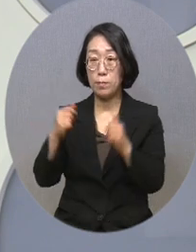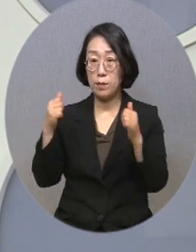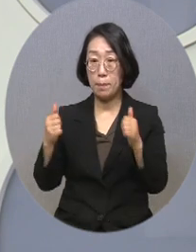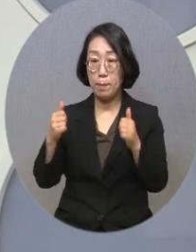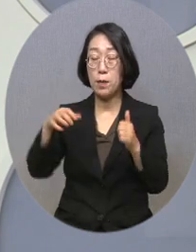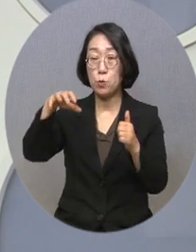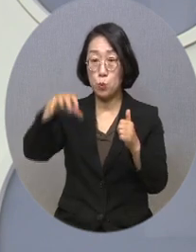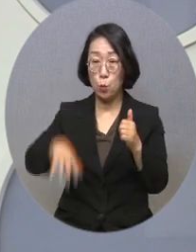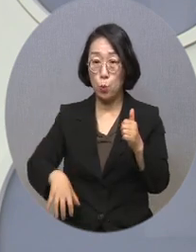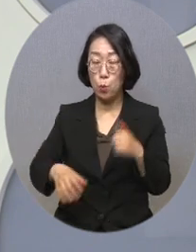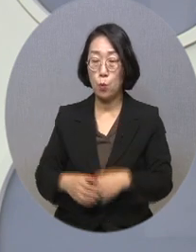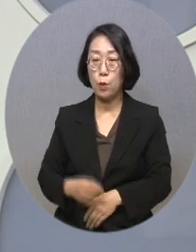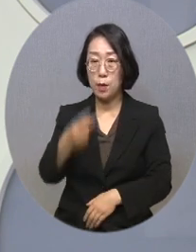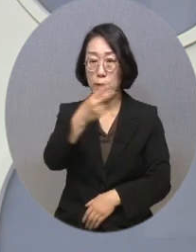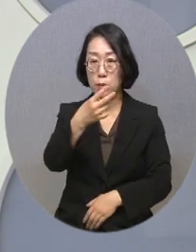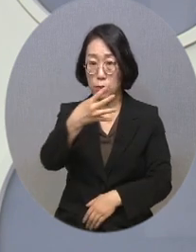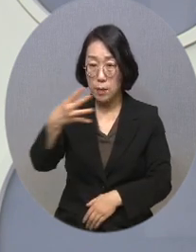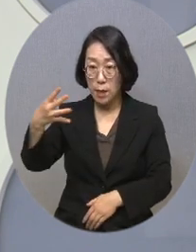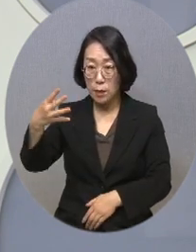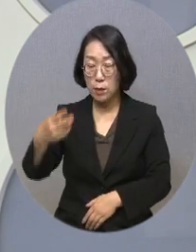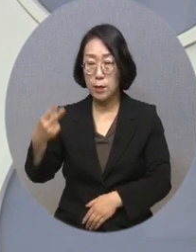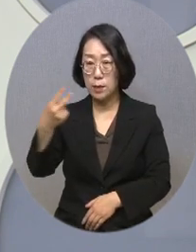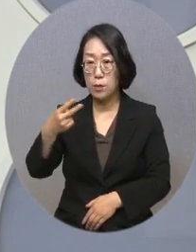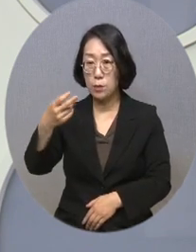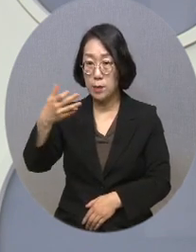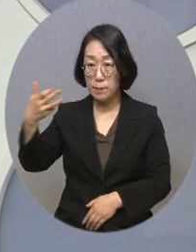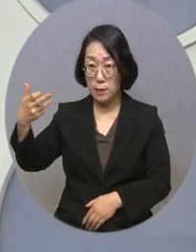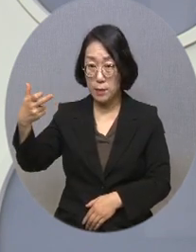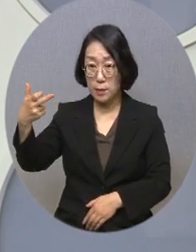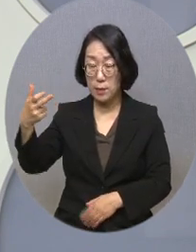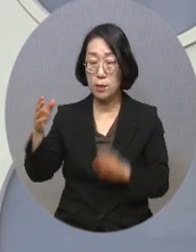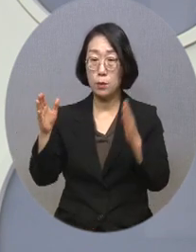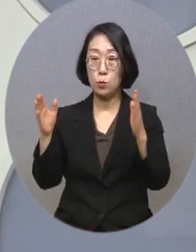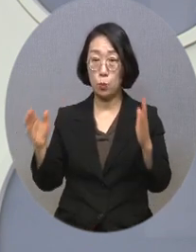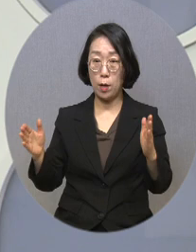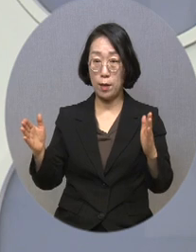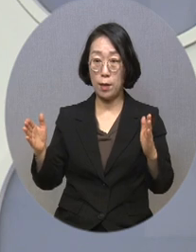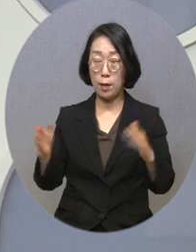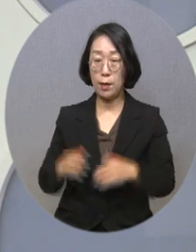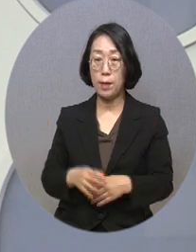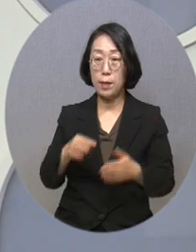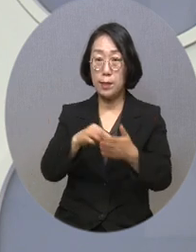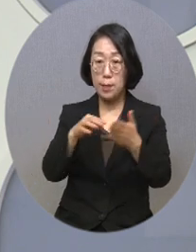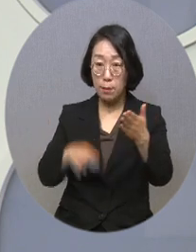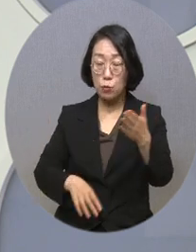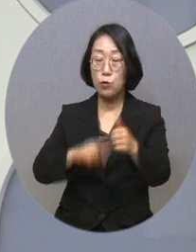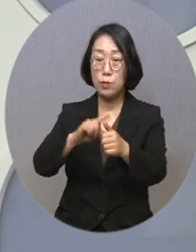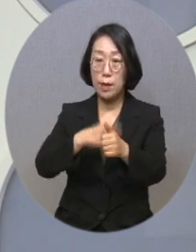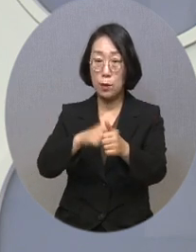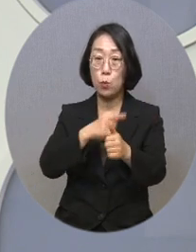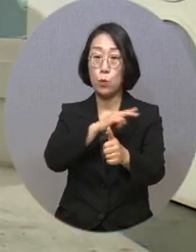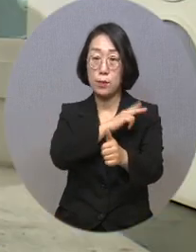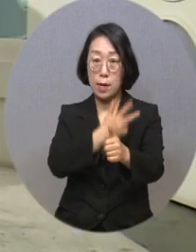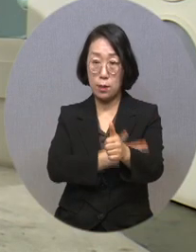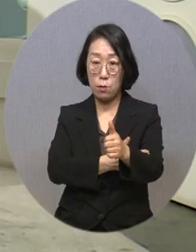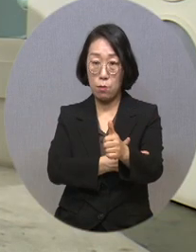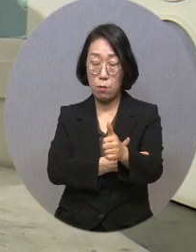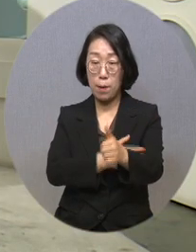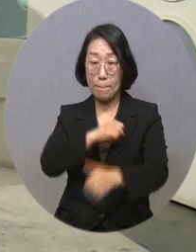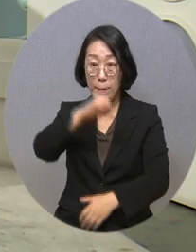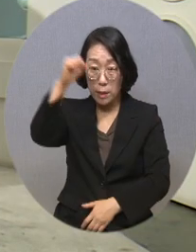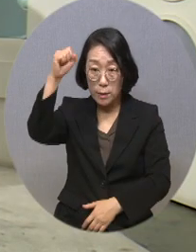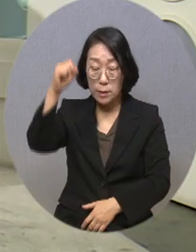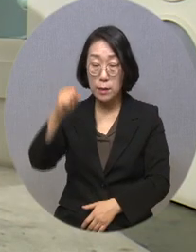했냐면 2004년부터 2017년 사이에 그 세무사 자동 자격을 받은